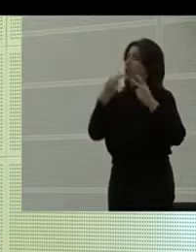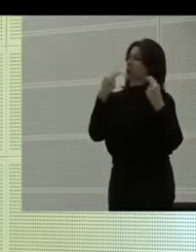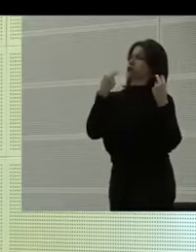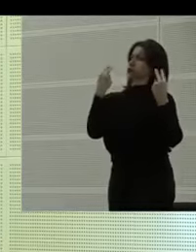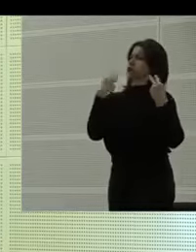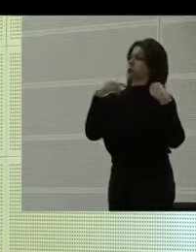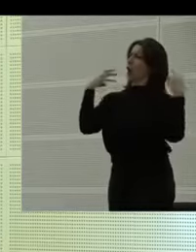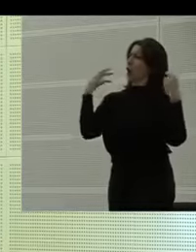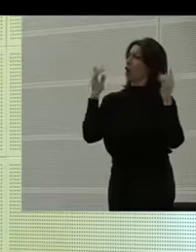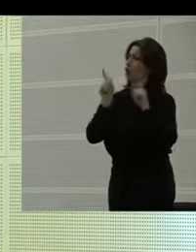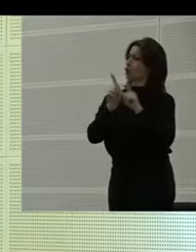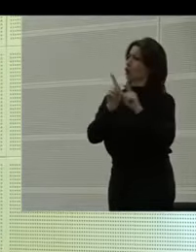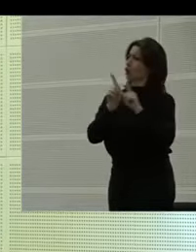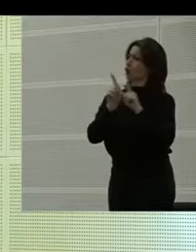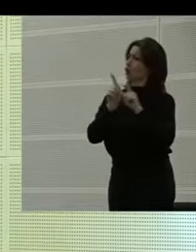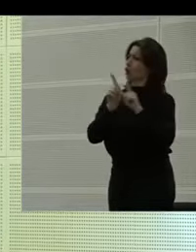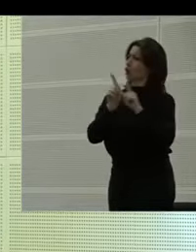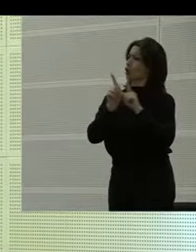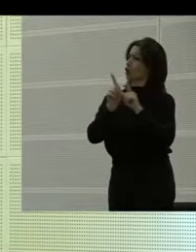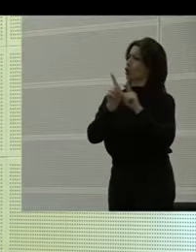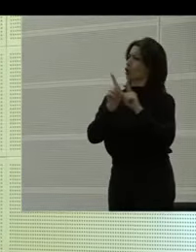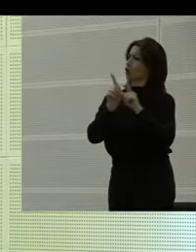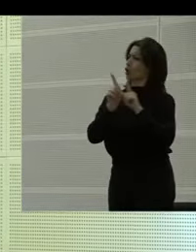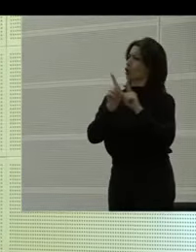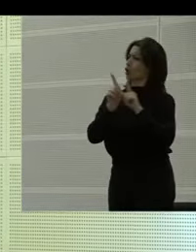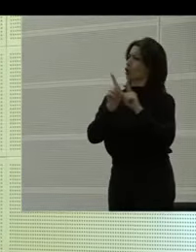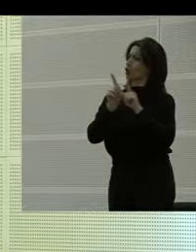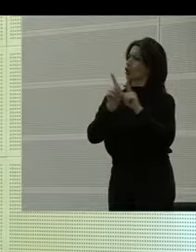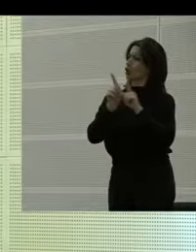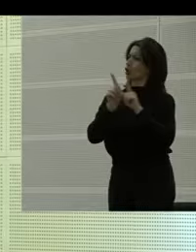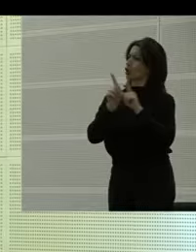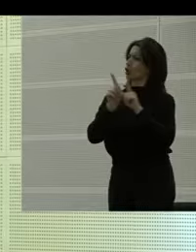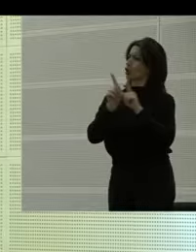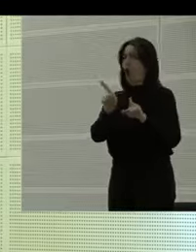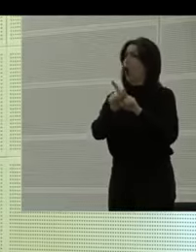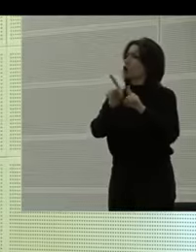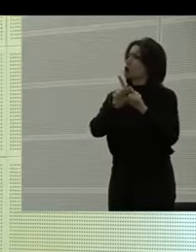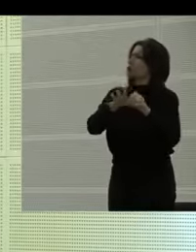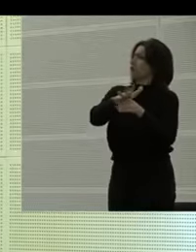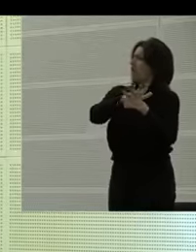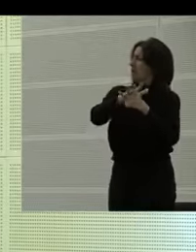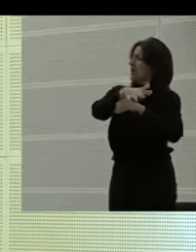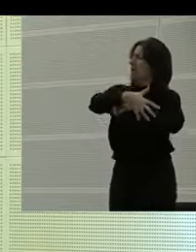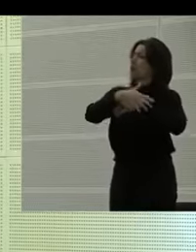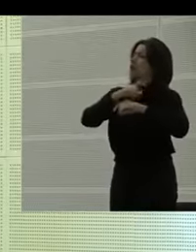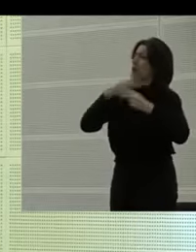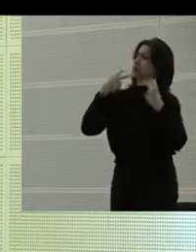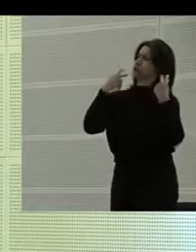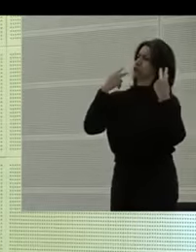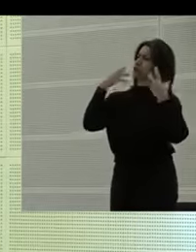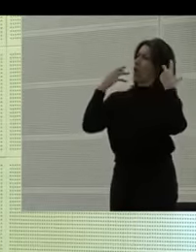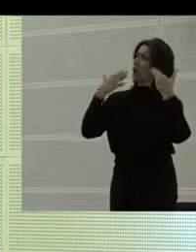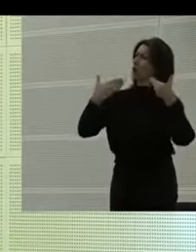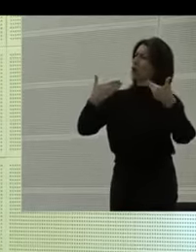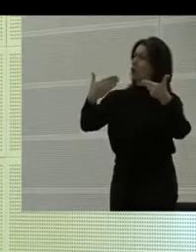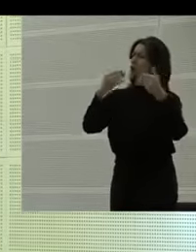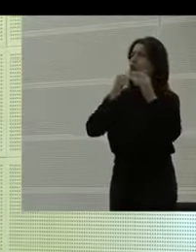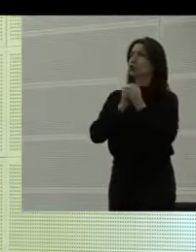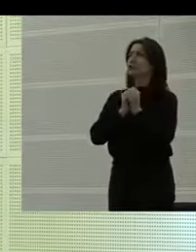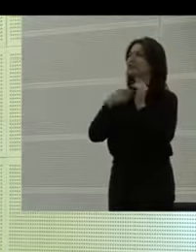perché si può essere poveri e dignitosi. E mi sono sempre chiesta il perché non ci